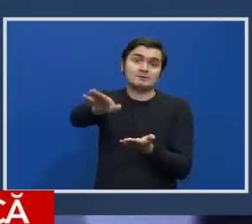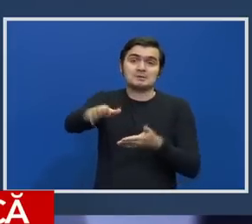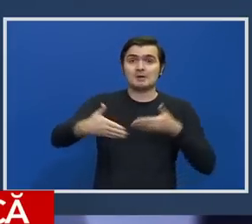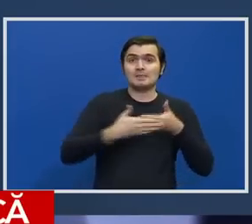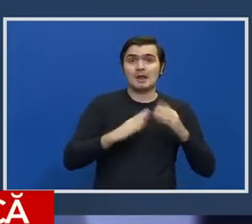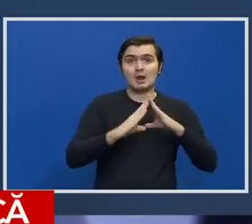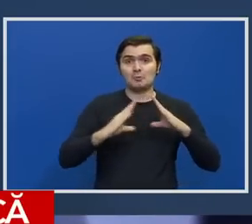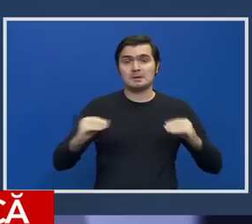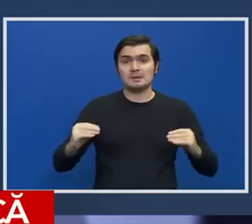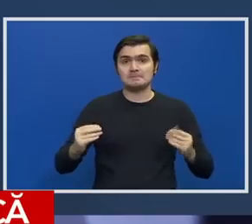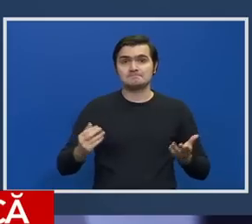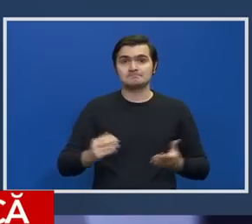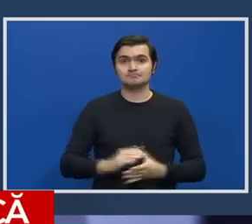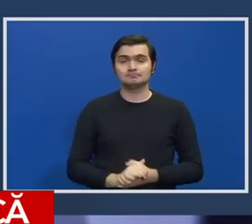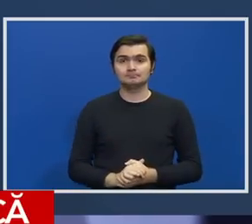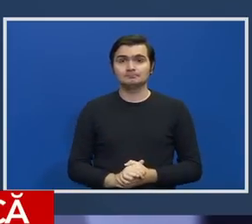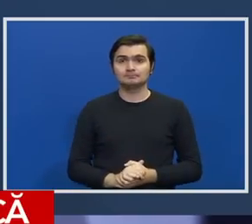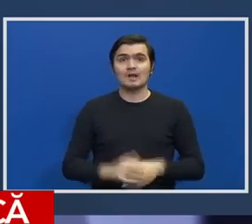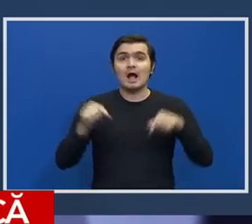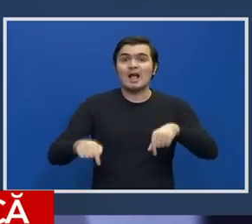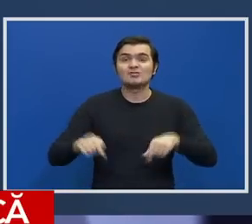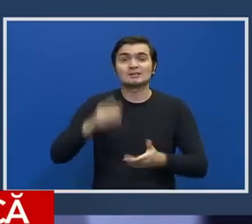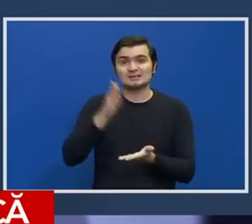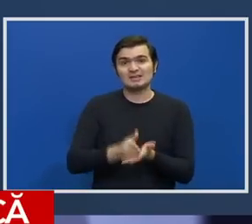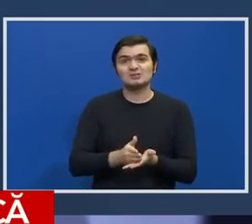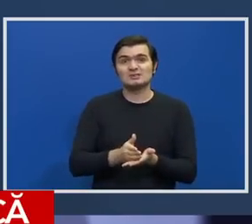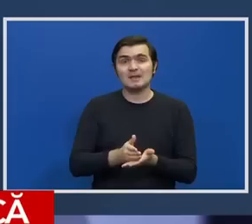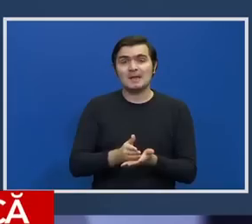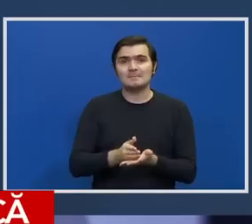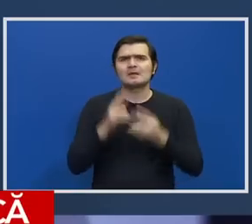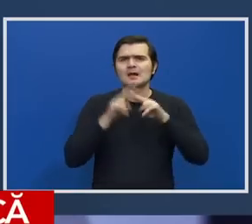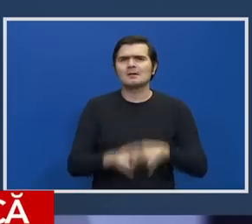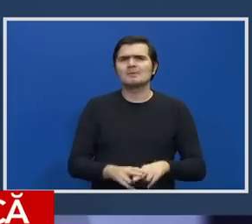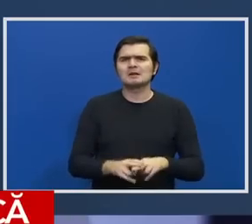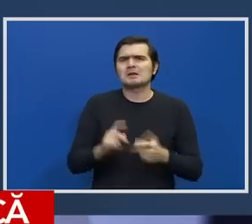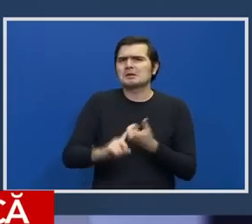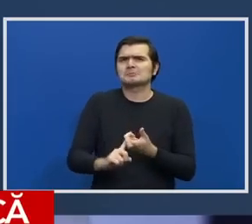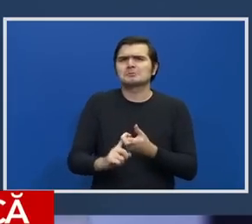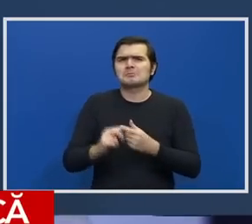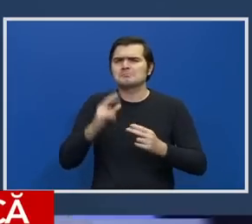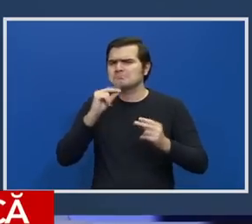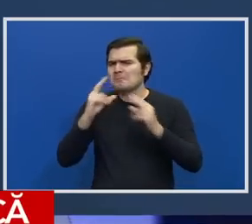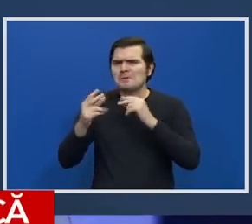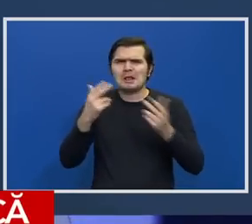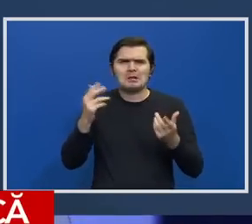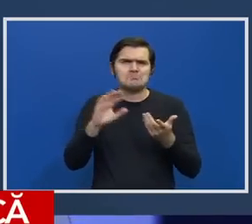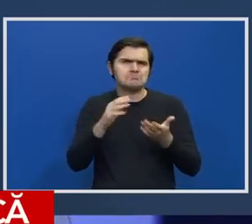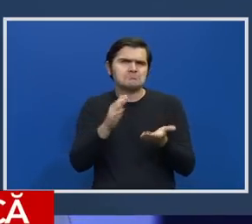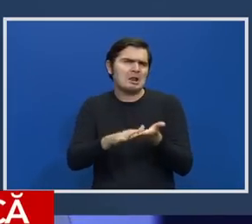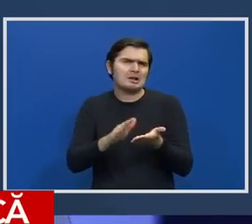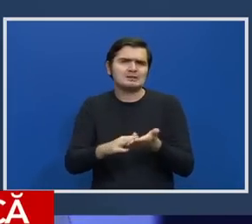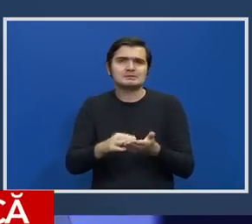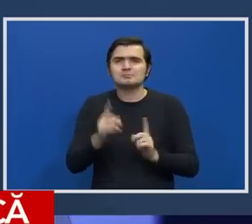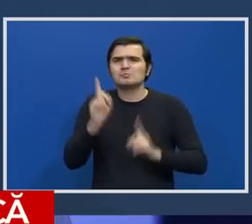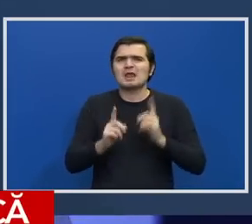a refuzat aderarea României această decizie rămâne fundamentată pe alegații